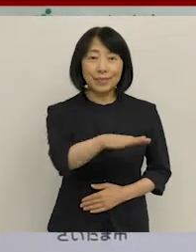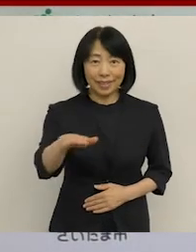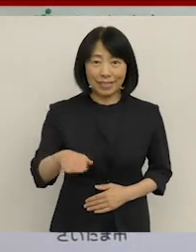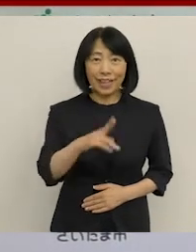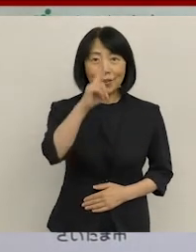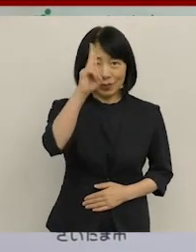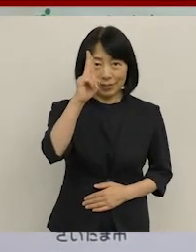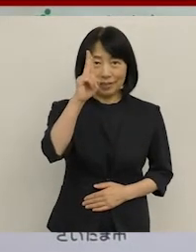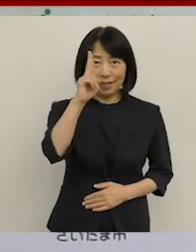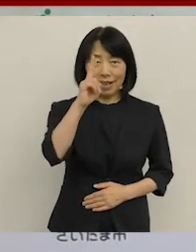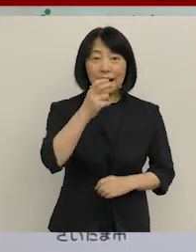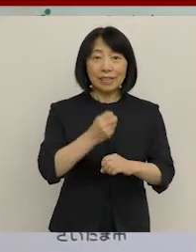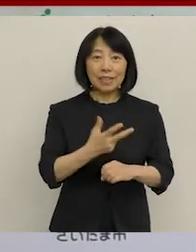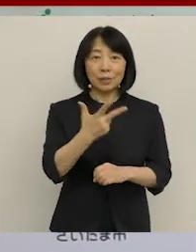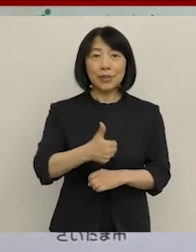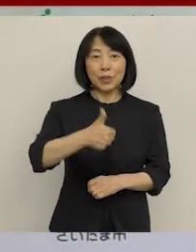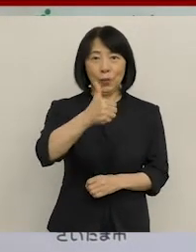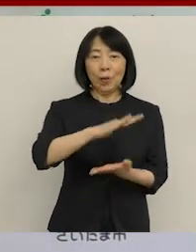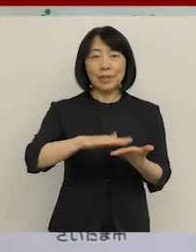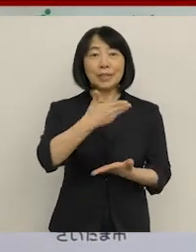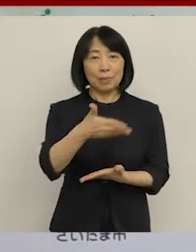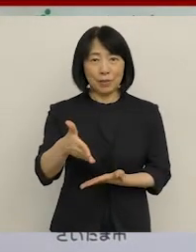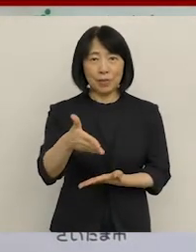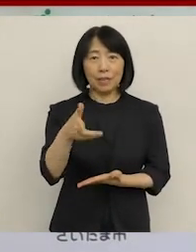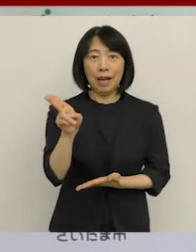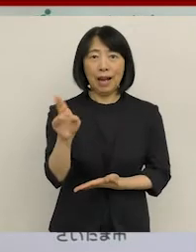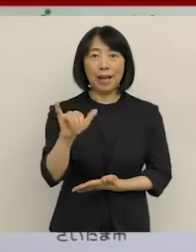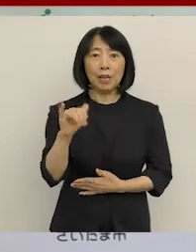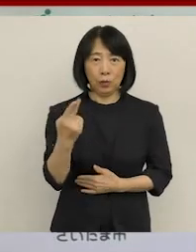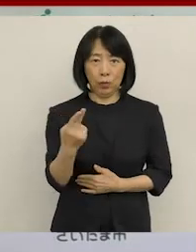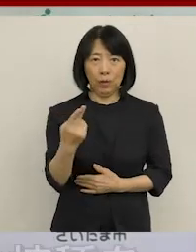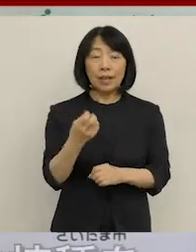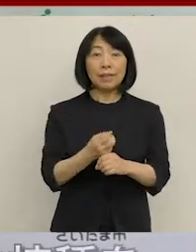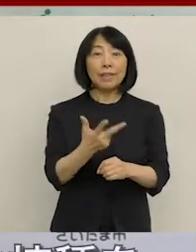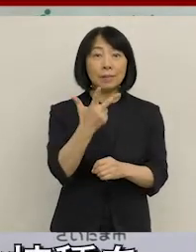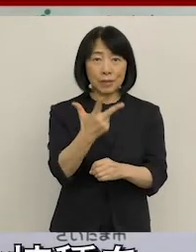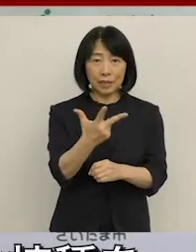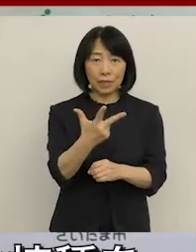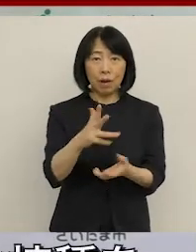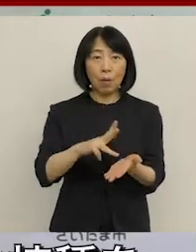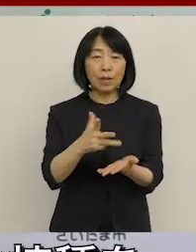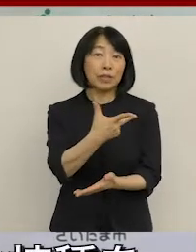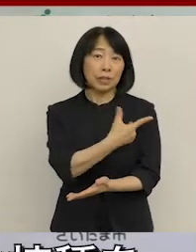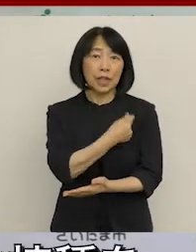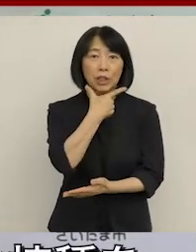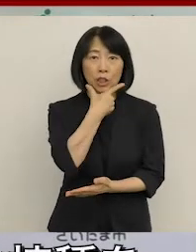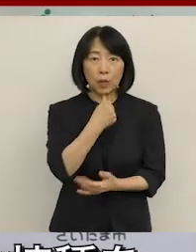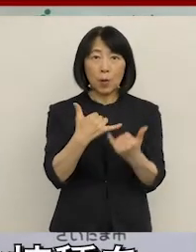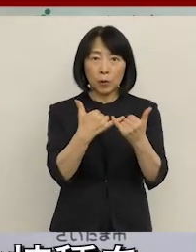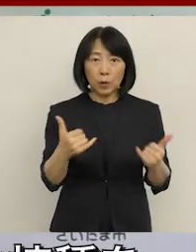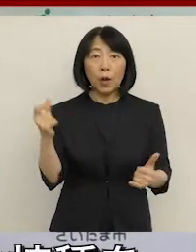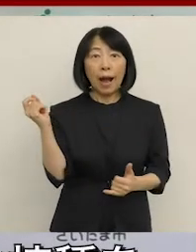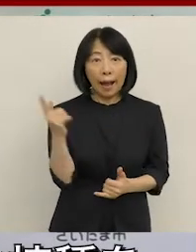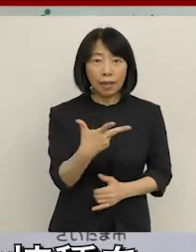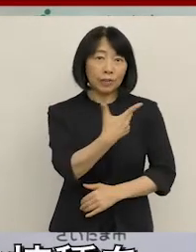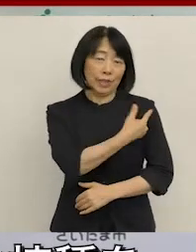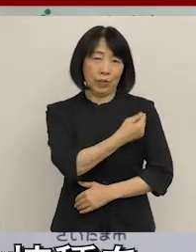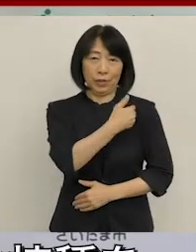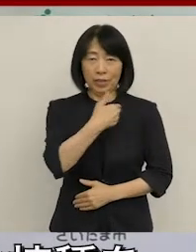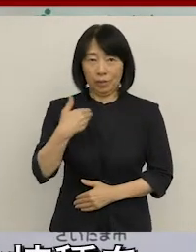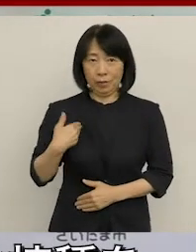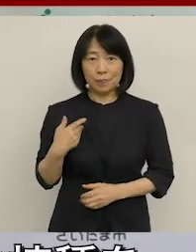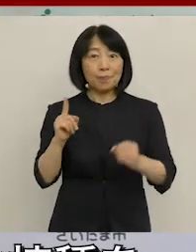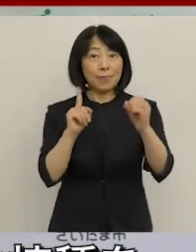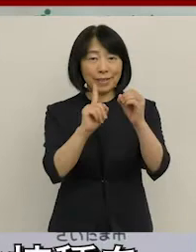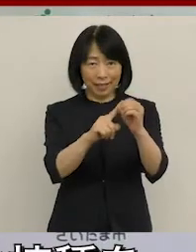皆さんこんにちは、埼玉市長の清水隼人です。本市は希望する方が少しでも早くワクチ